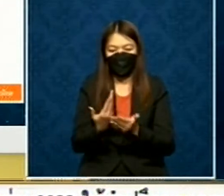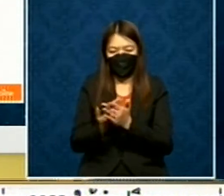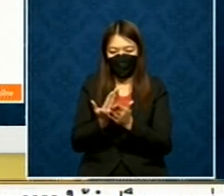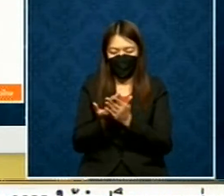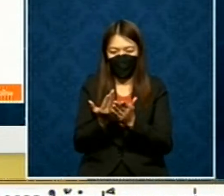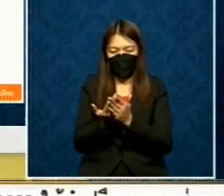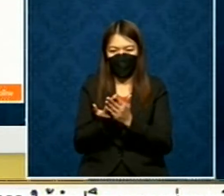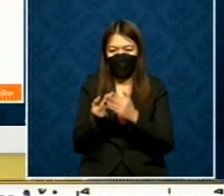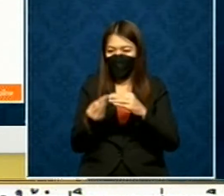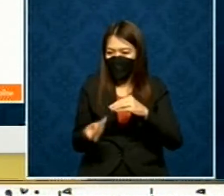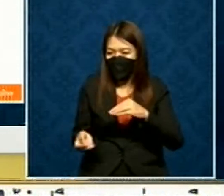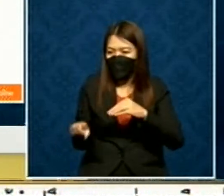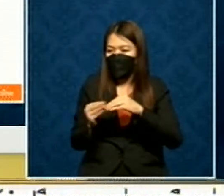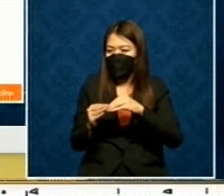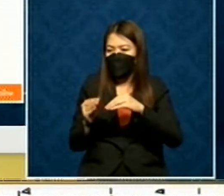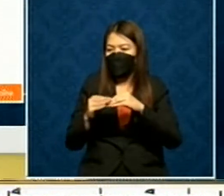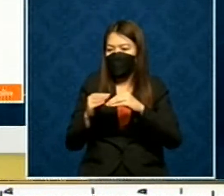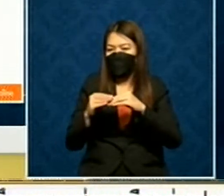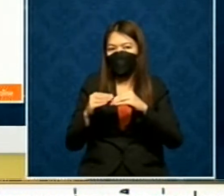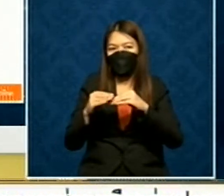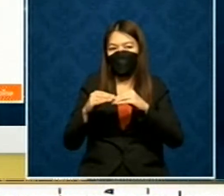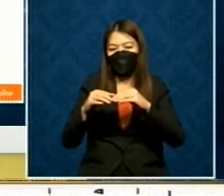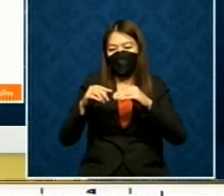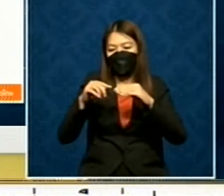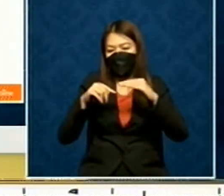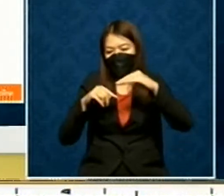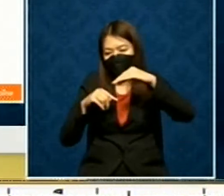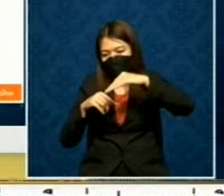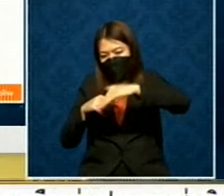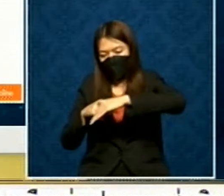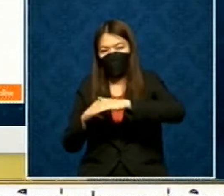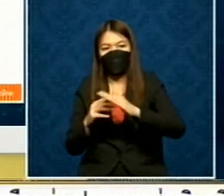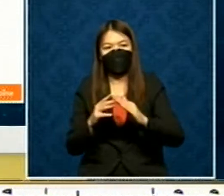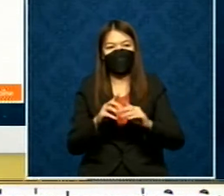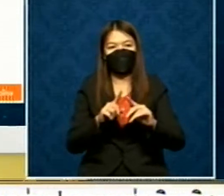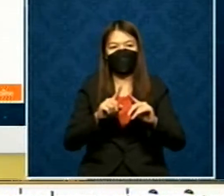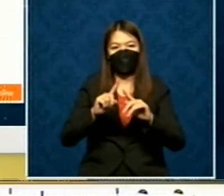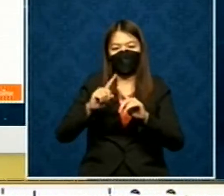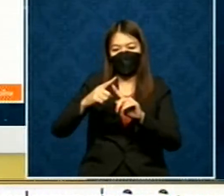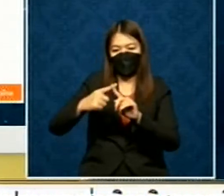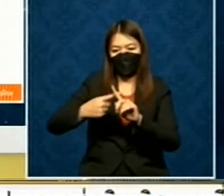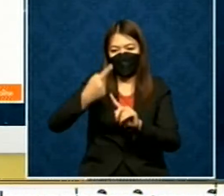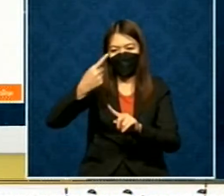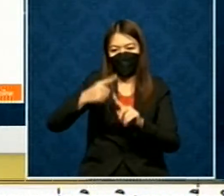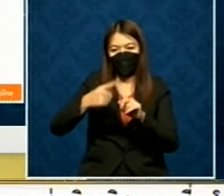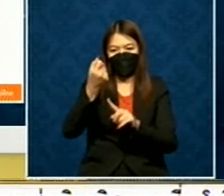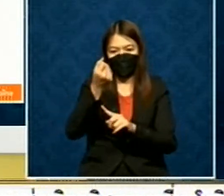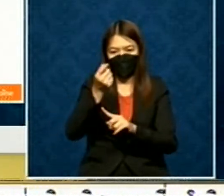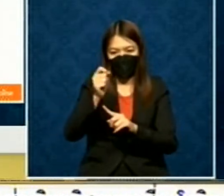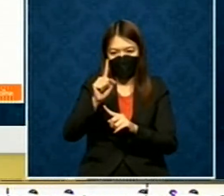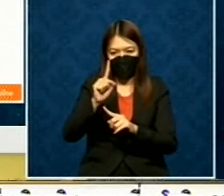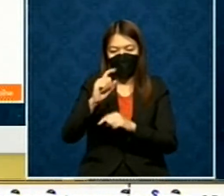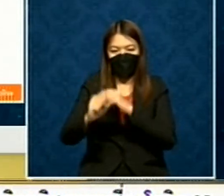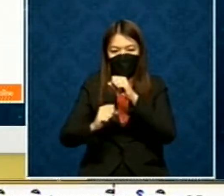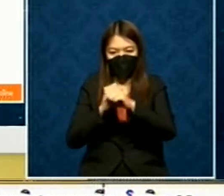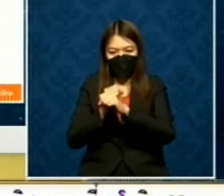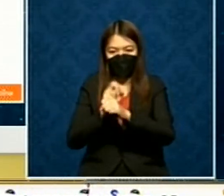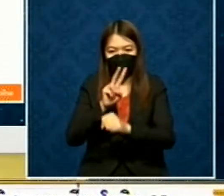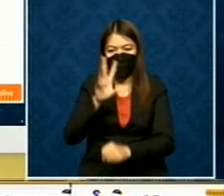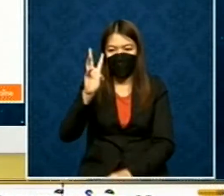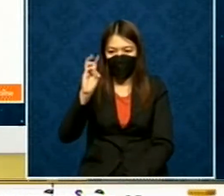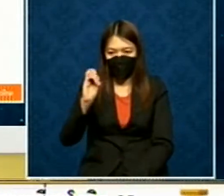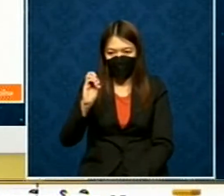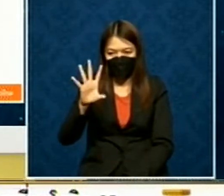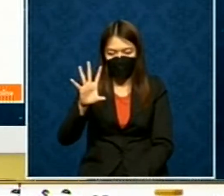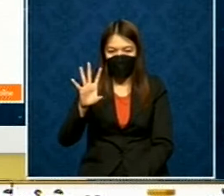ขึ้นและคอยๆปรับตัวลงจุดตัดสำคัญอยู่ที่วันที่ 11 มกราคม 2565 เป็น